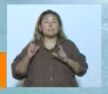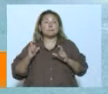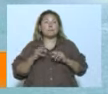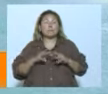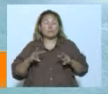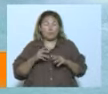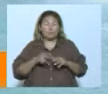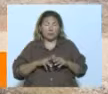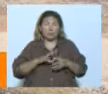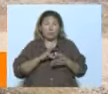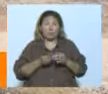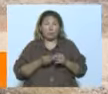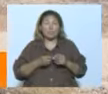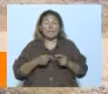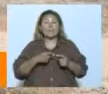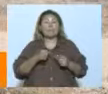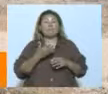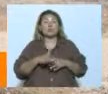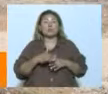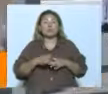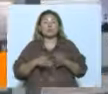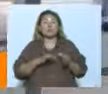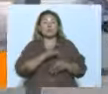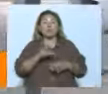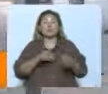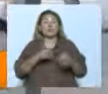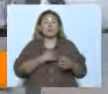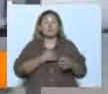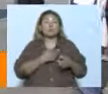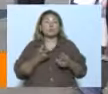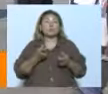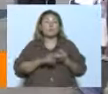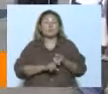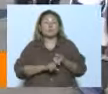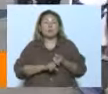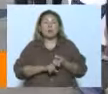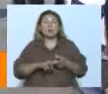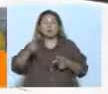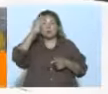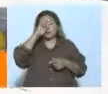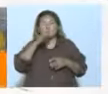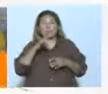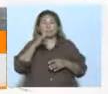стран намерены реализовать инвестиционные проекты в нашем регионе и уже готовы сотрудничать с правительством страны.